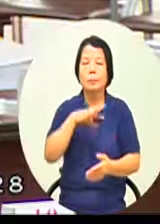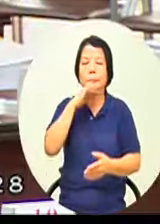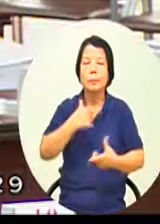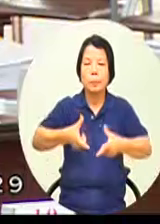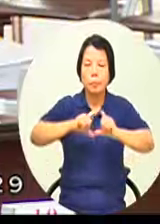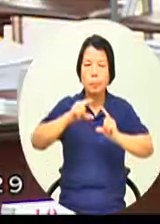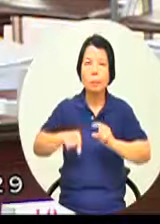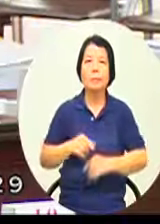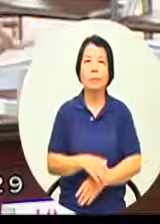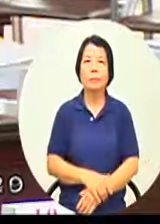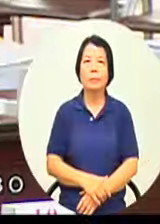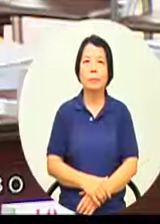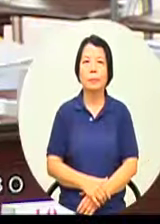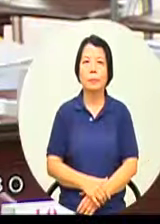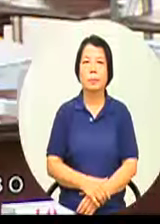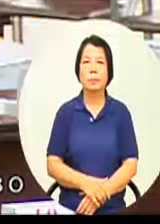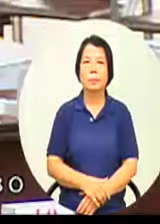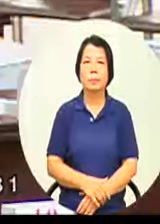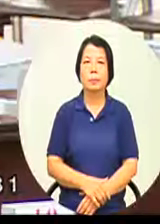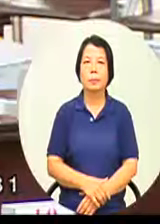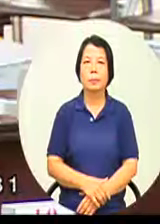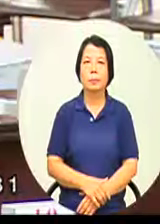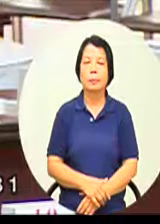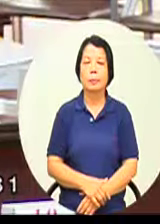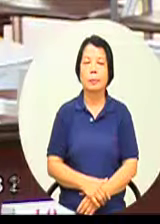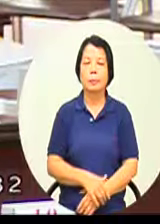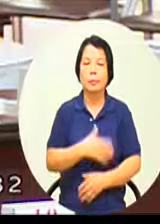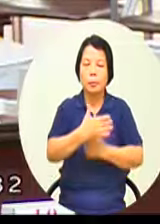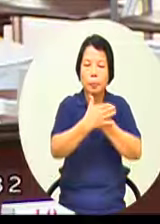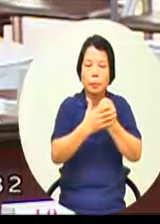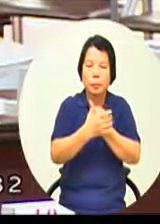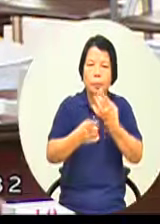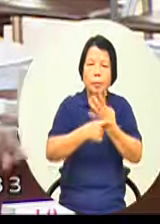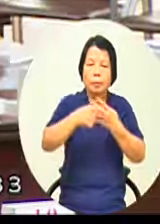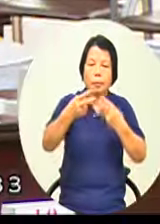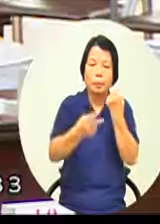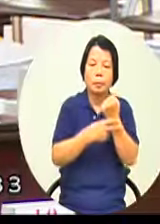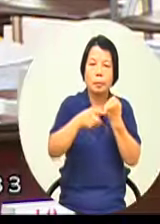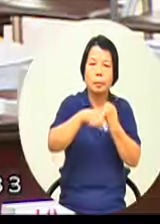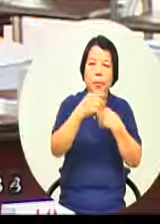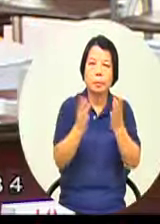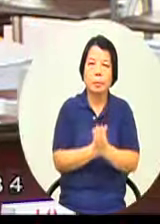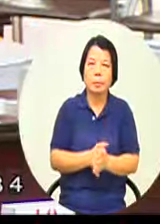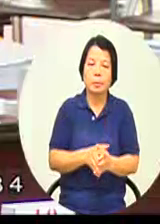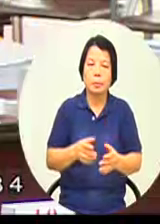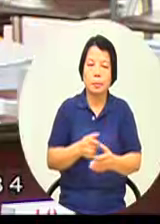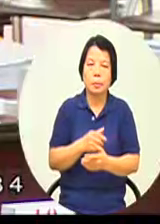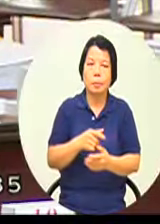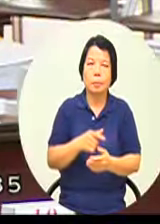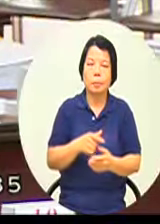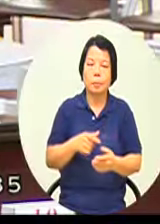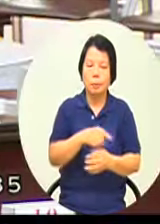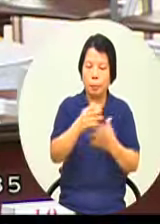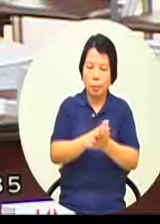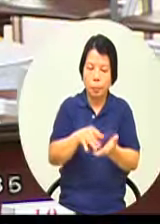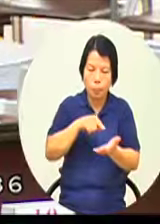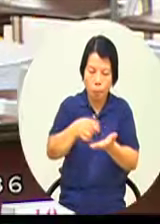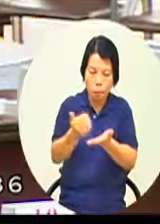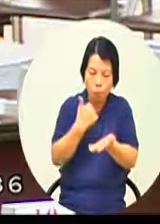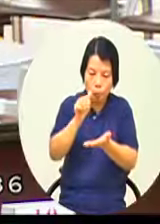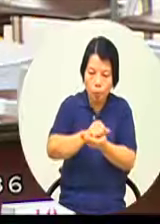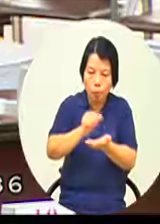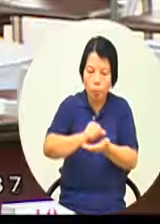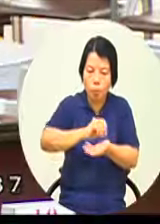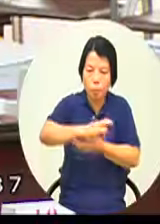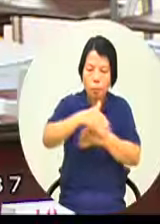么大牌经费，哦，过来，咱过来就是保业里志宏池嘛，哦，即卖咧施工中，我看恁的报告施工中，对不对？哦，明年都完成的，就是洪